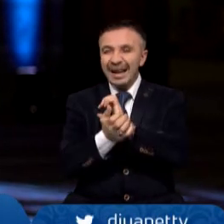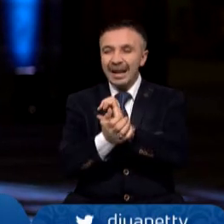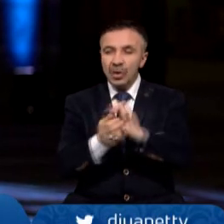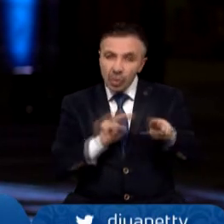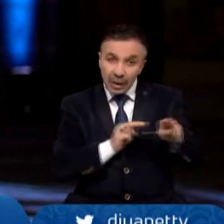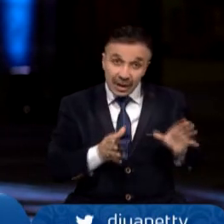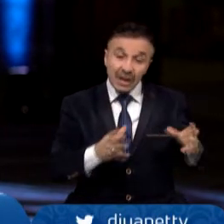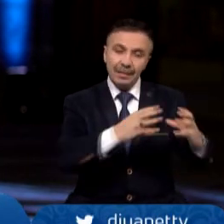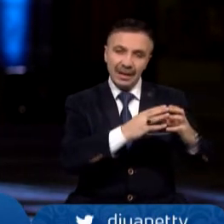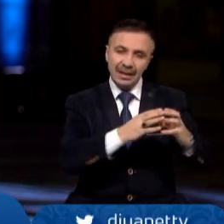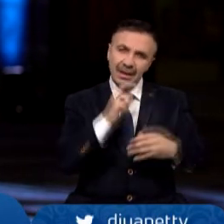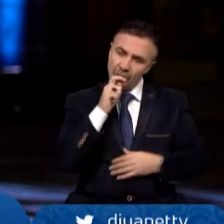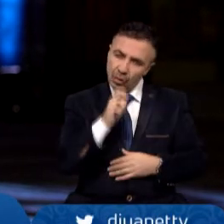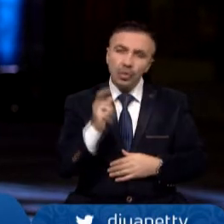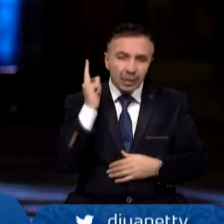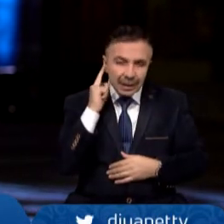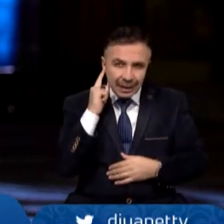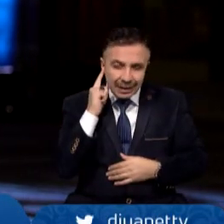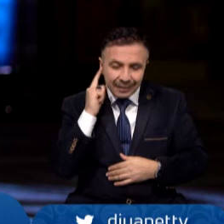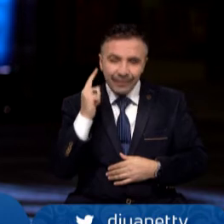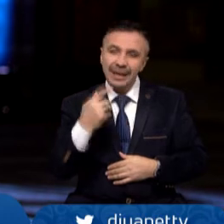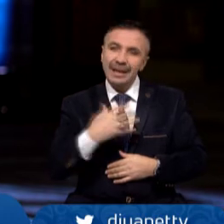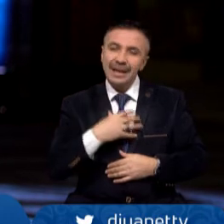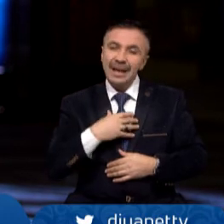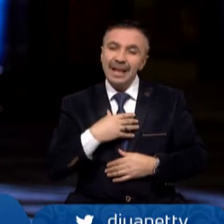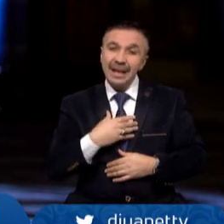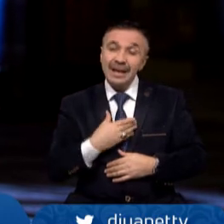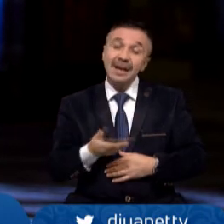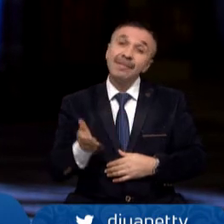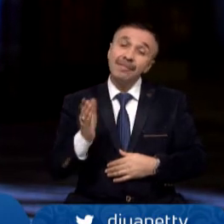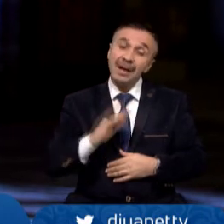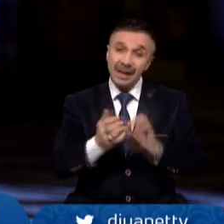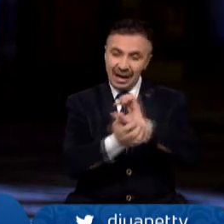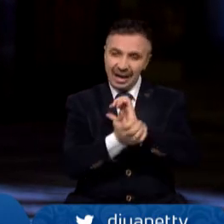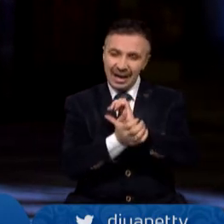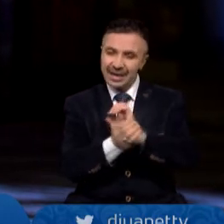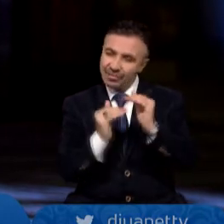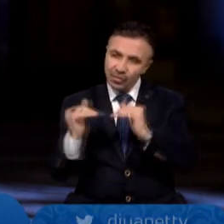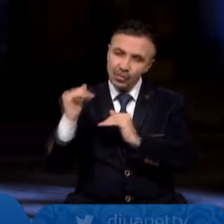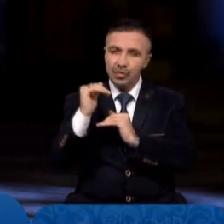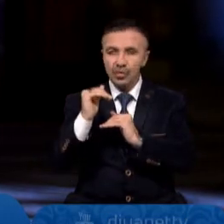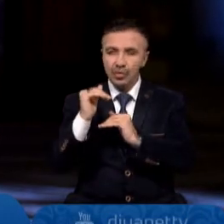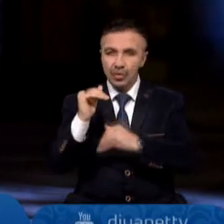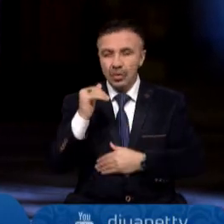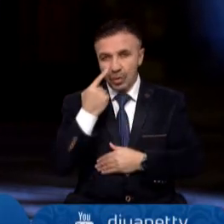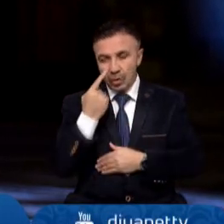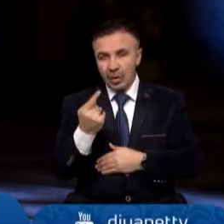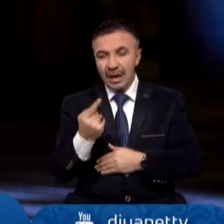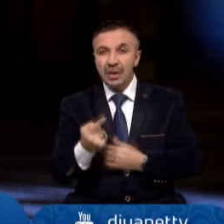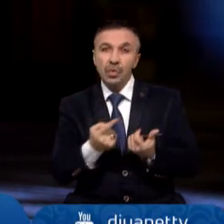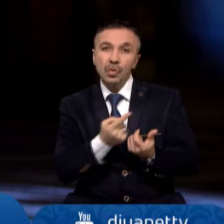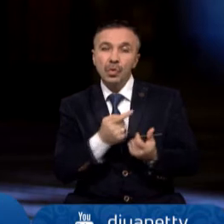sözü dinlenir kendilerini diğer ailelerden biraz böyle Üstün gören